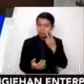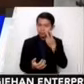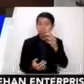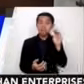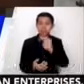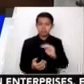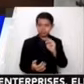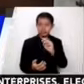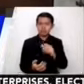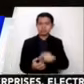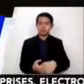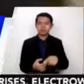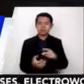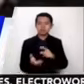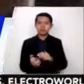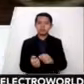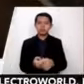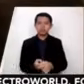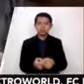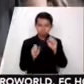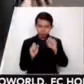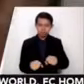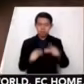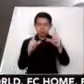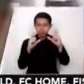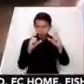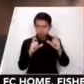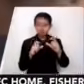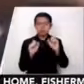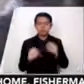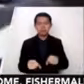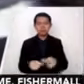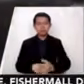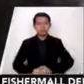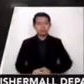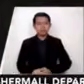Only pictures siya doon. Joseph Morong, nagbabalita para sa GMA Integrated News.